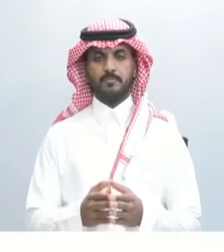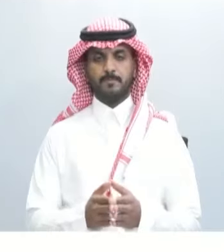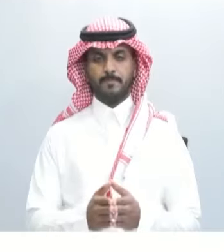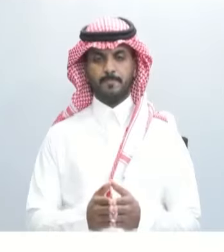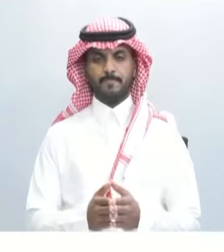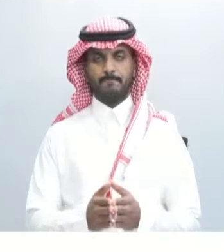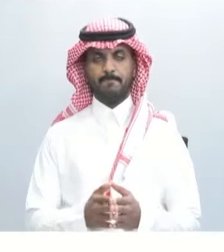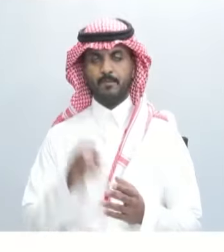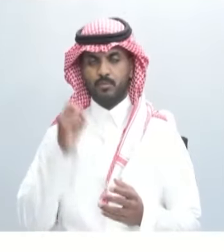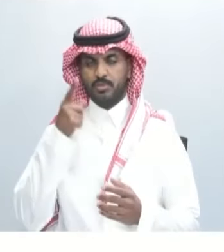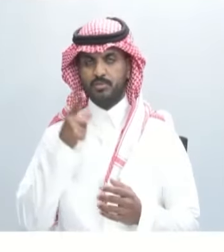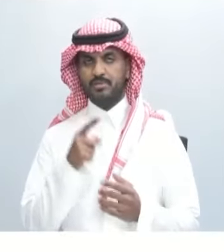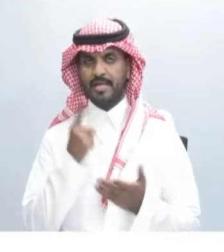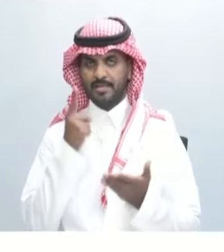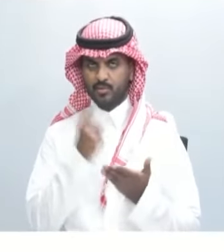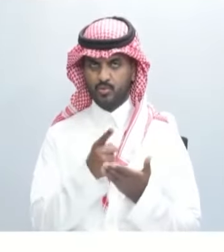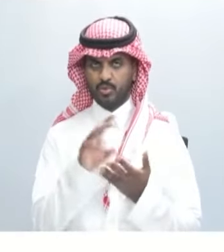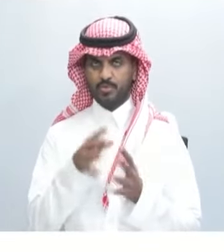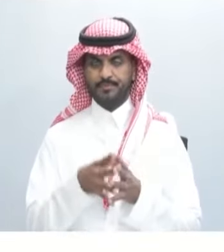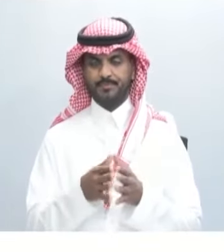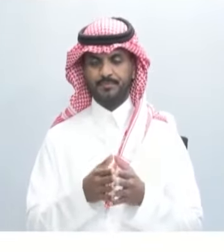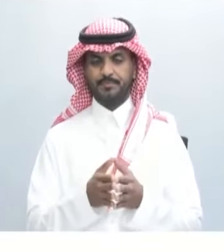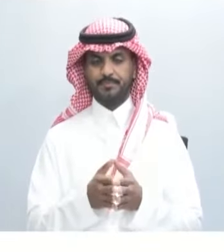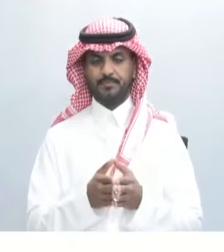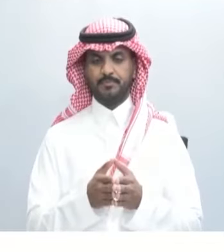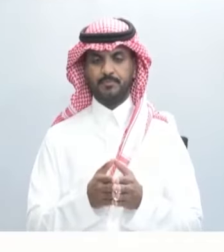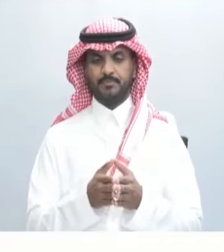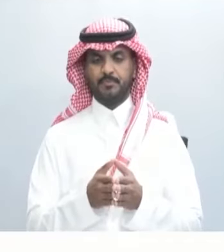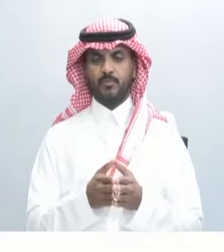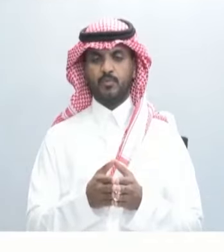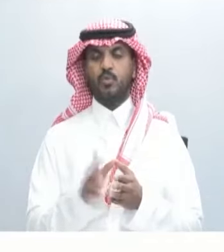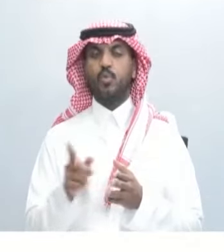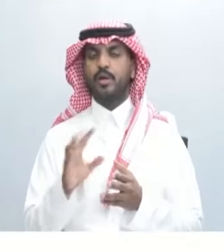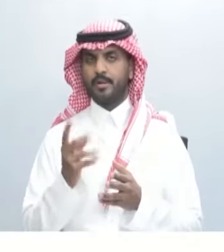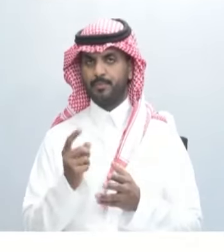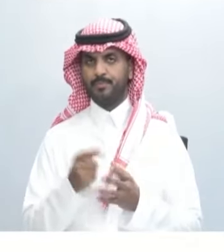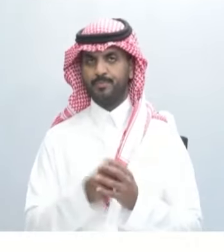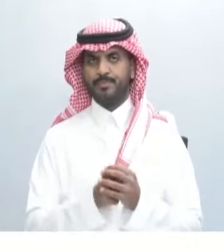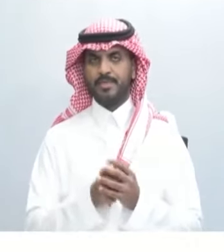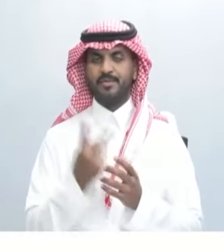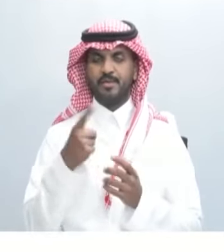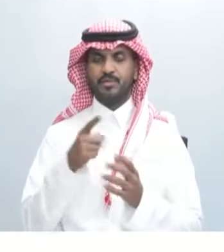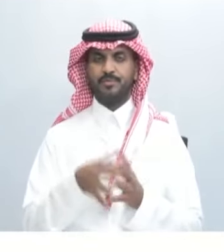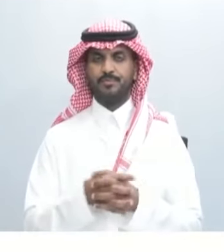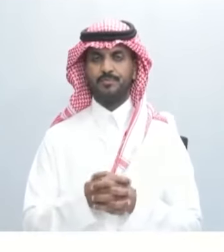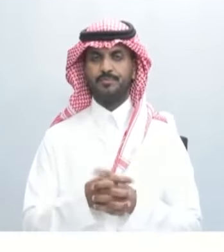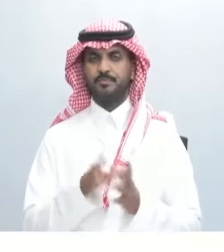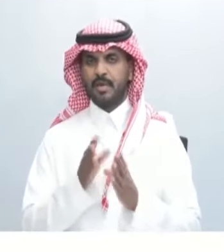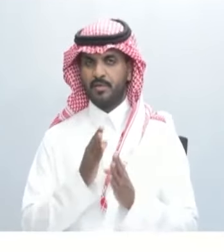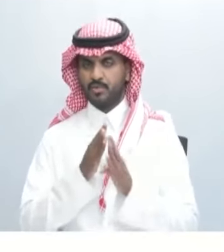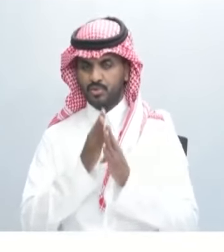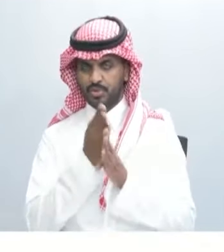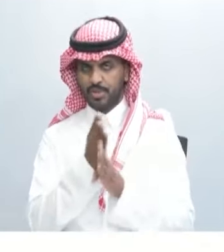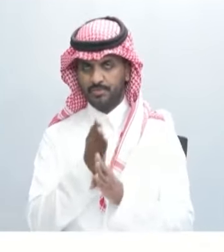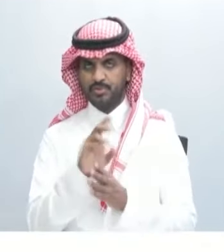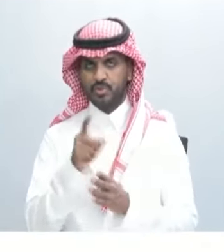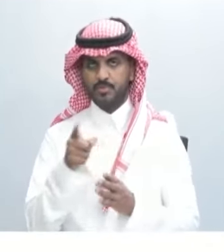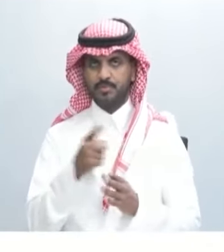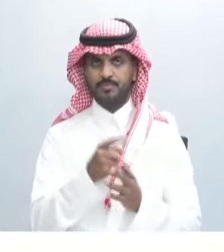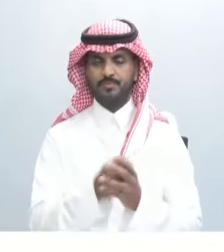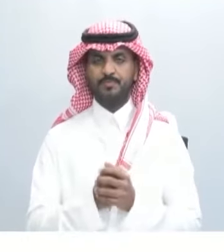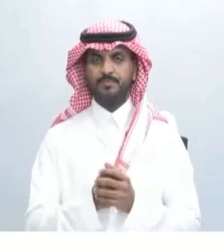هاي المبدعين حددتوه بارك الله فيكم اذا هو العدد 12 اذا بهذا الشكل اكون اجبنا